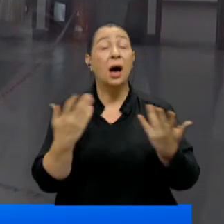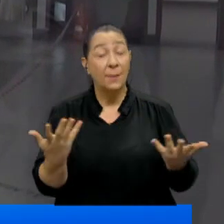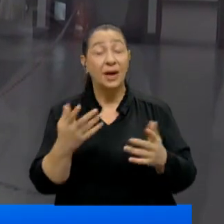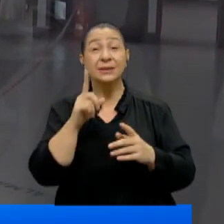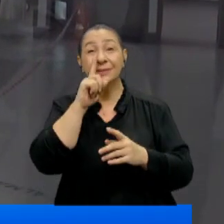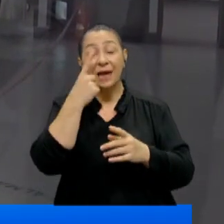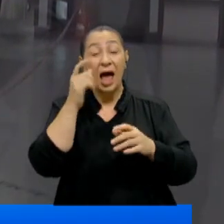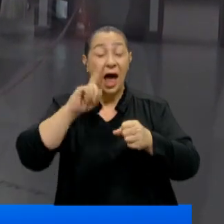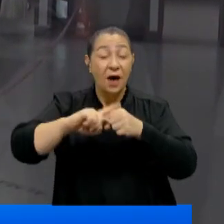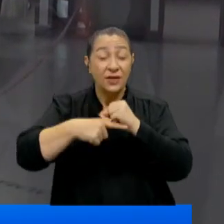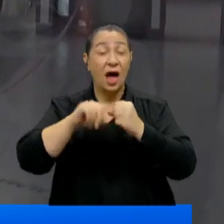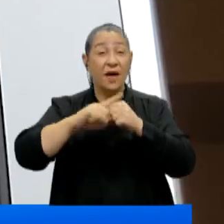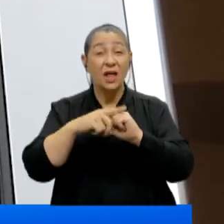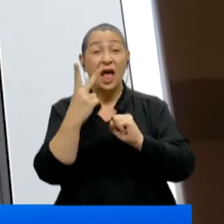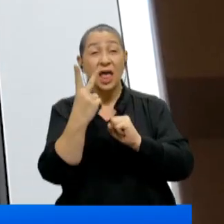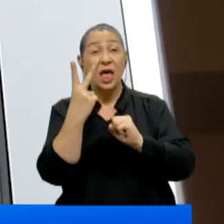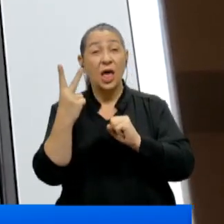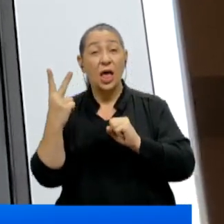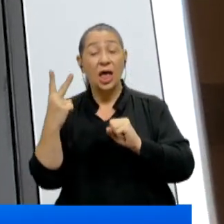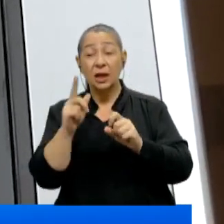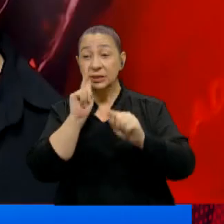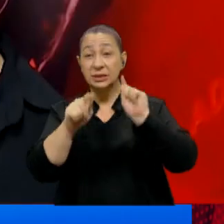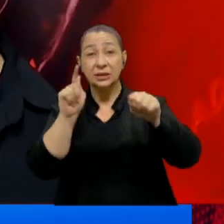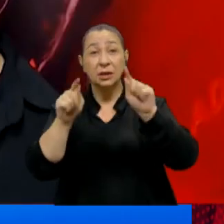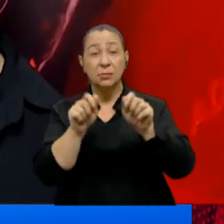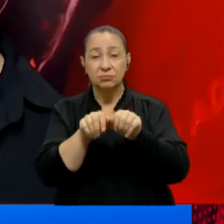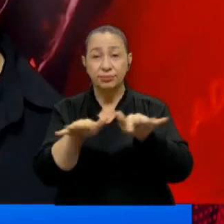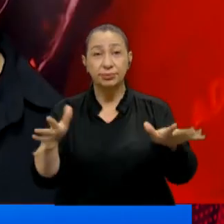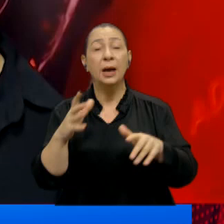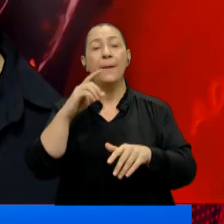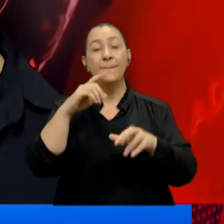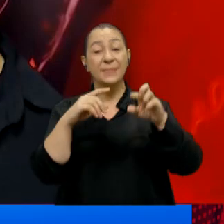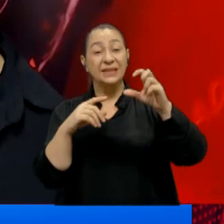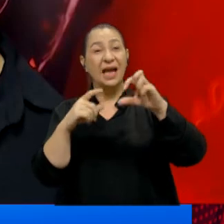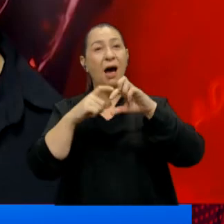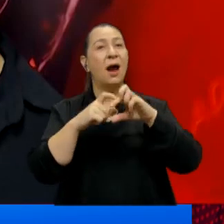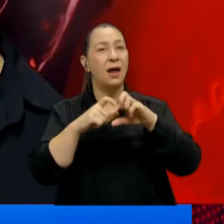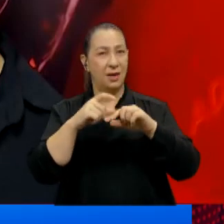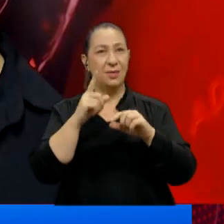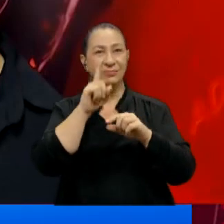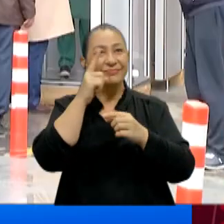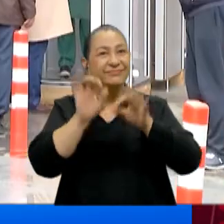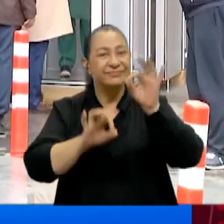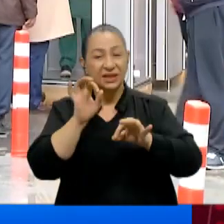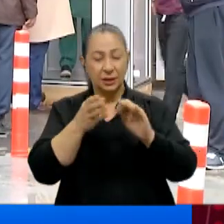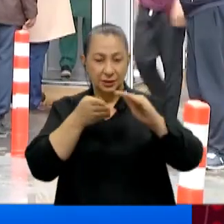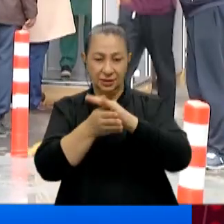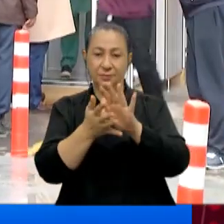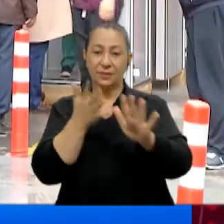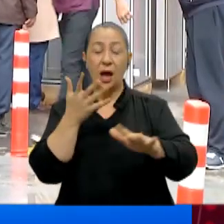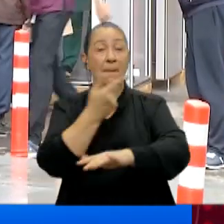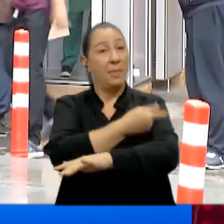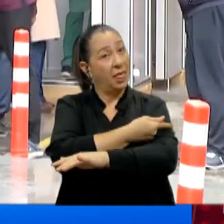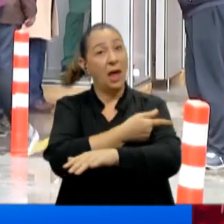test sırasında her hafta 2 kez girmek de salgın riskini artırabilir. PCR kuyruğuna giren insanlar, aşılı ve